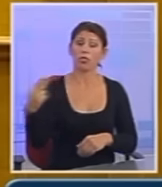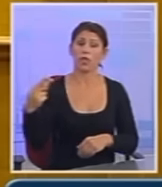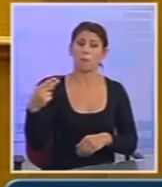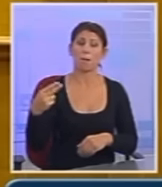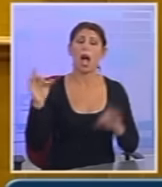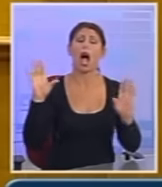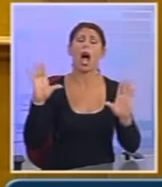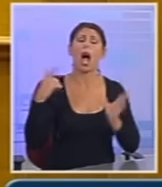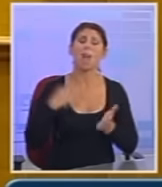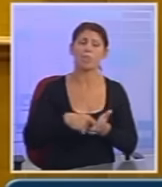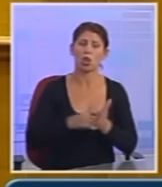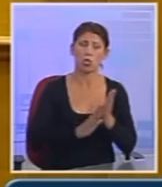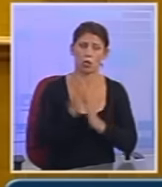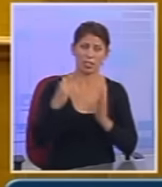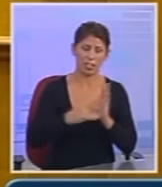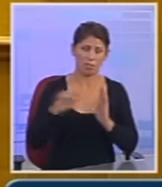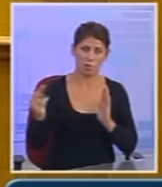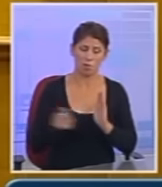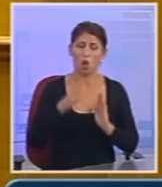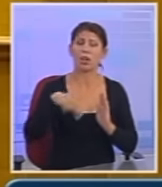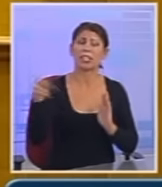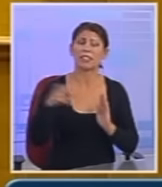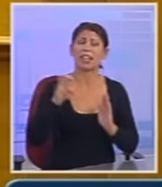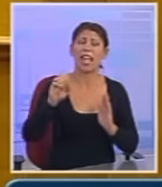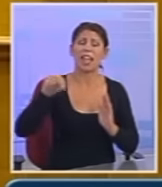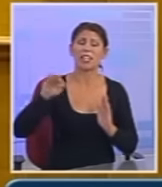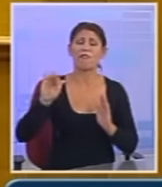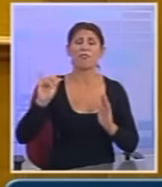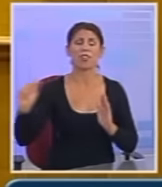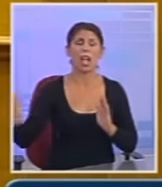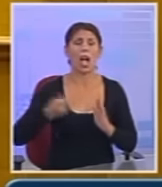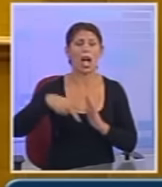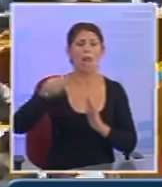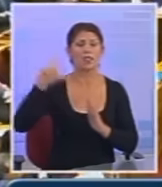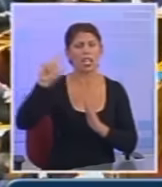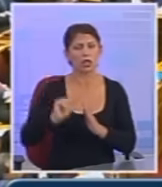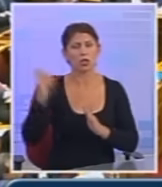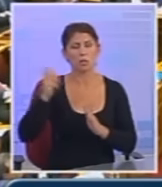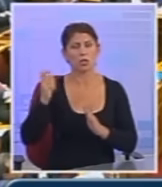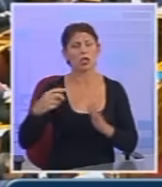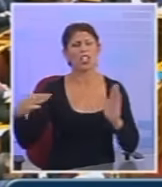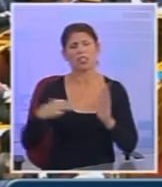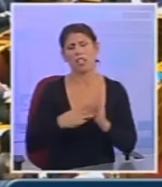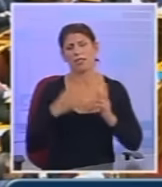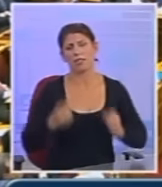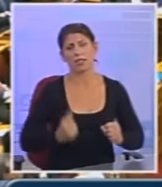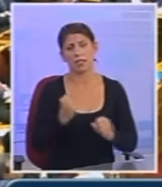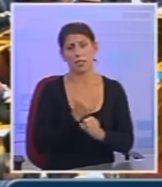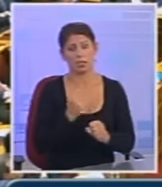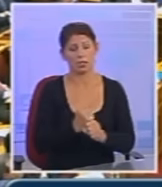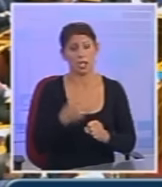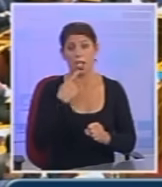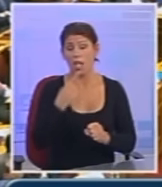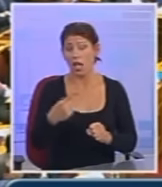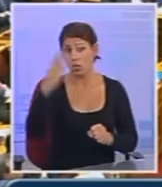Για το αφορολόγητο στις 12.000 ευρώ, για την κατάργηση του έμφυα, για αύξηση κατώτατου μισθού, για χιλιάδες θέσεις εργασίας. Διακήρυξε πως